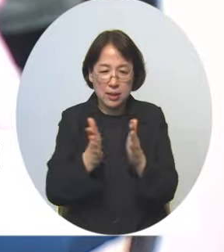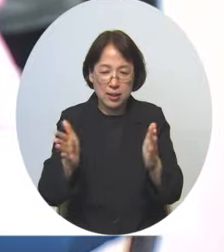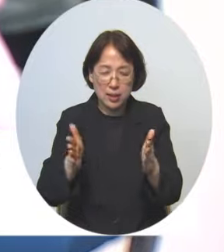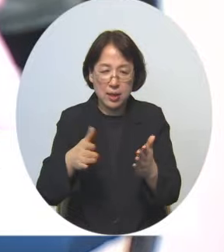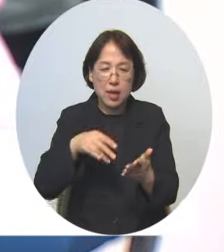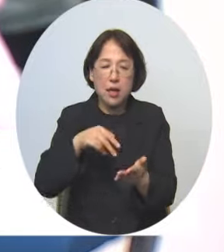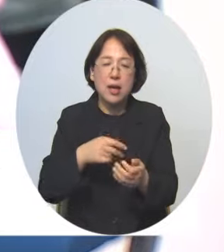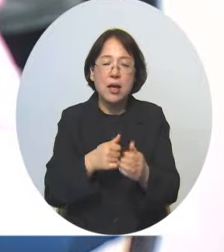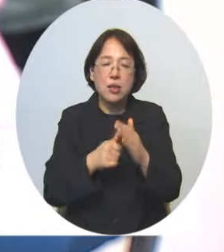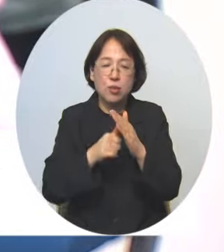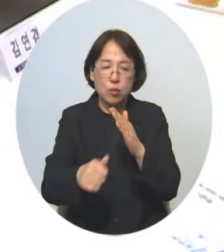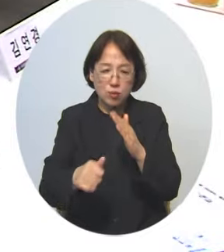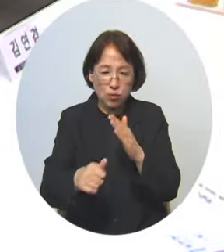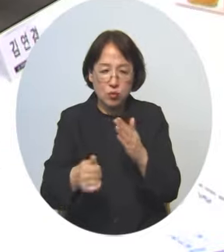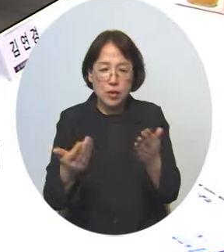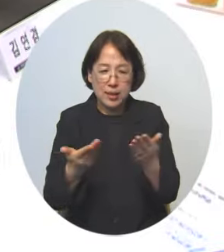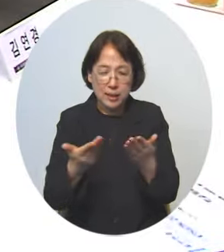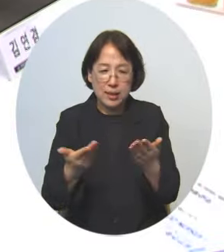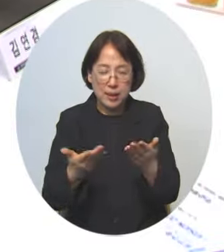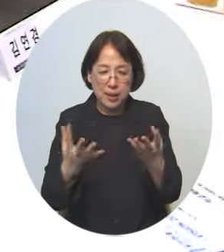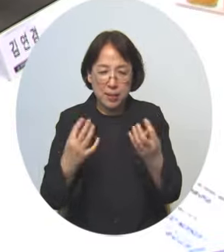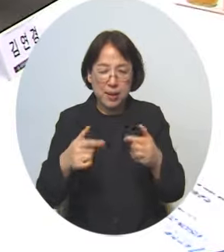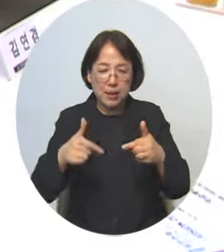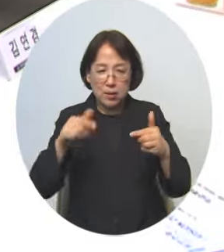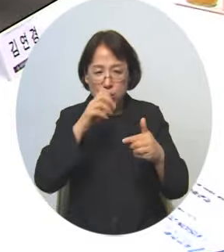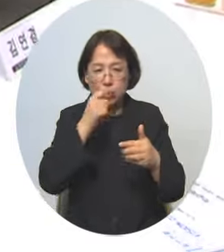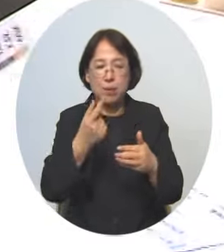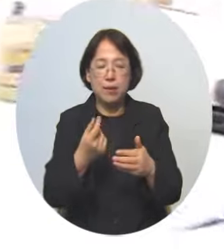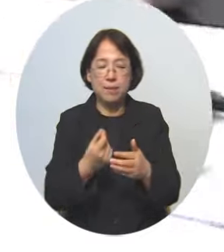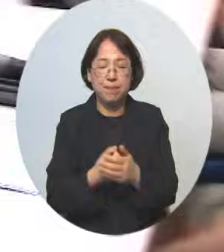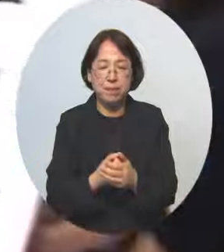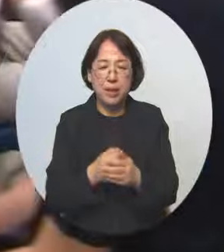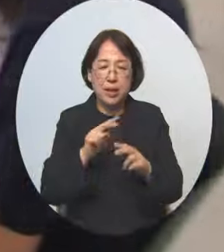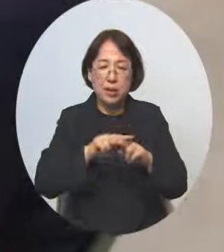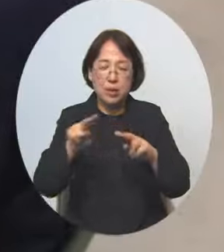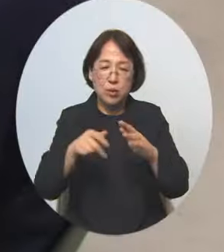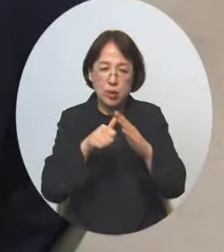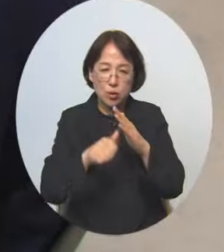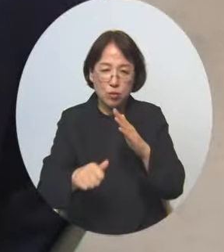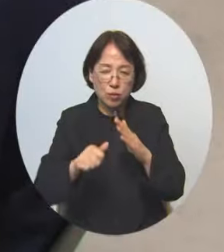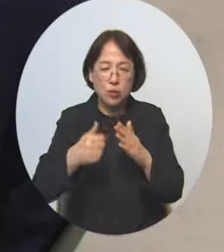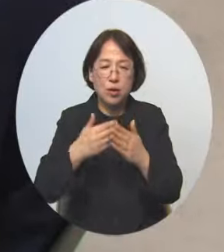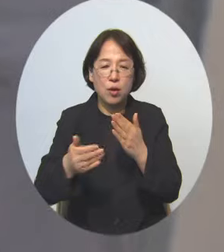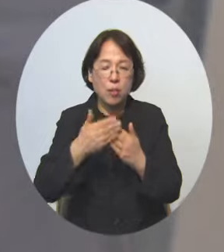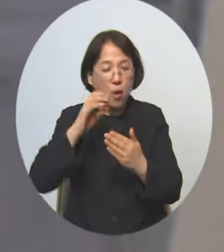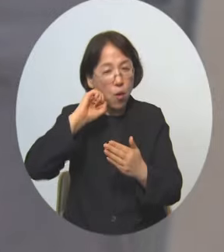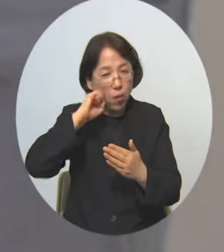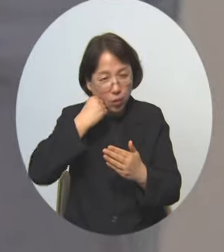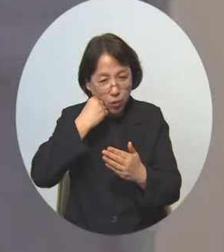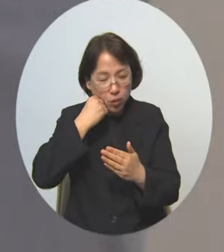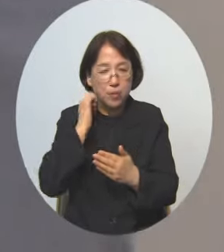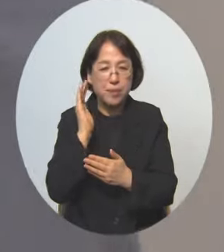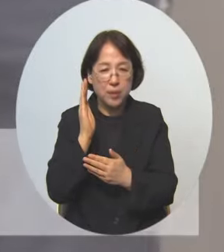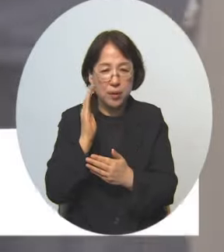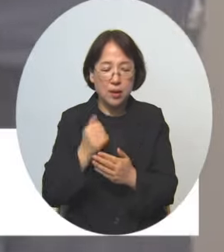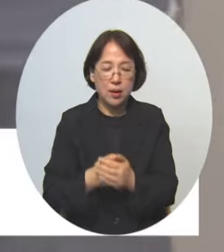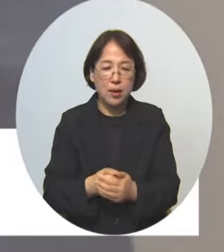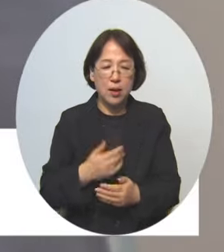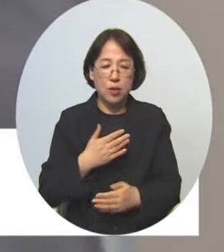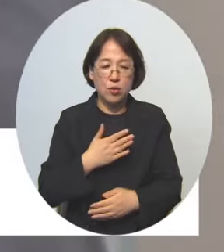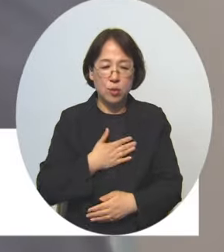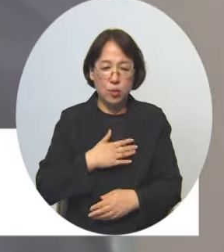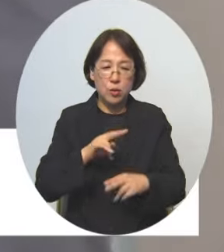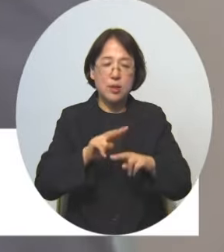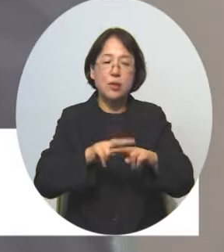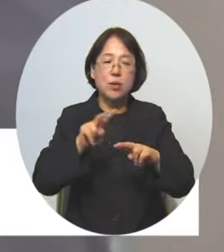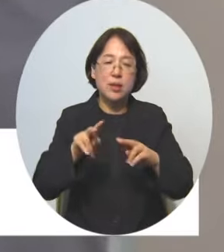한다고 밝혔습니다. 배구 스타들은 은퇴 선수들이 겪는 어려움도 털어놨습니다. 저조차도 은퇴를 했을